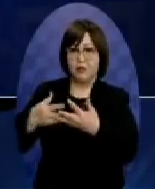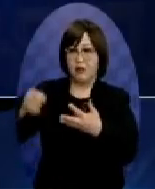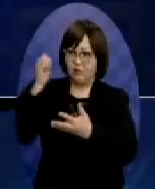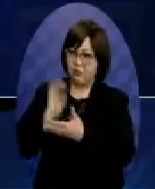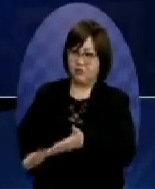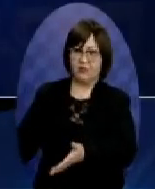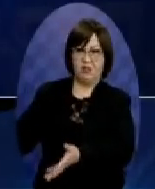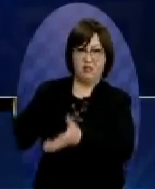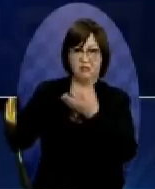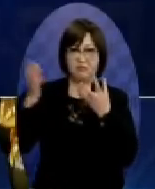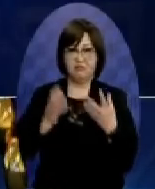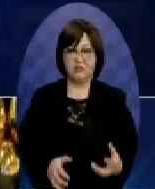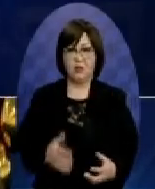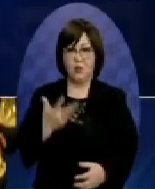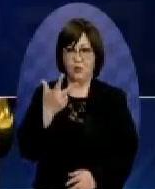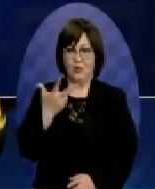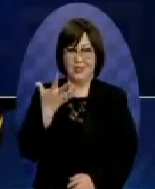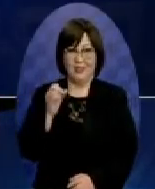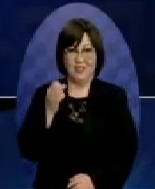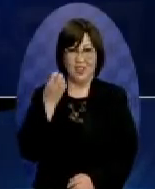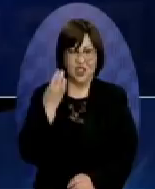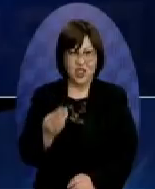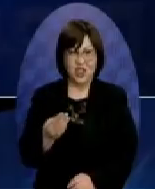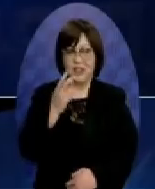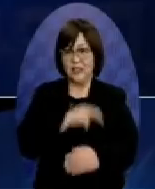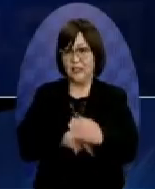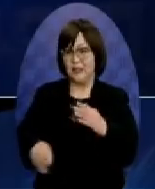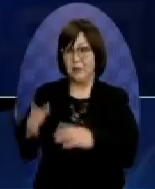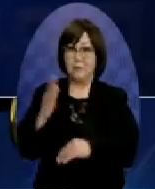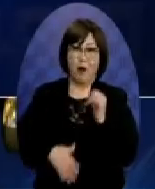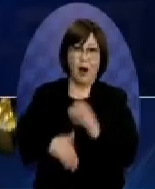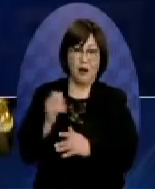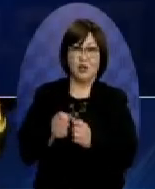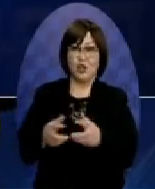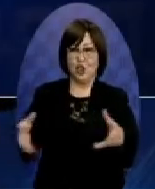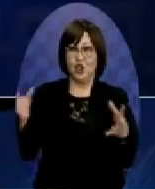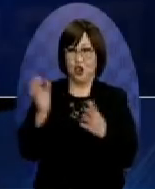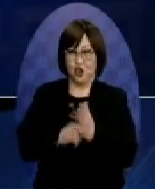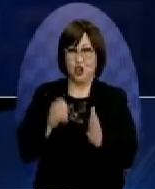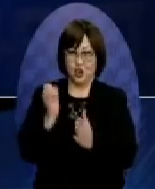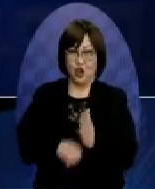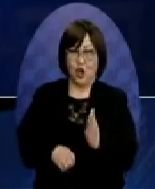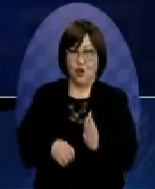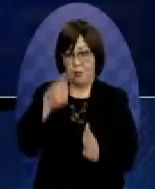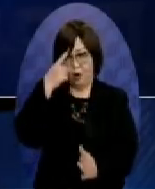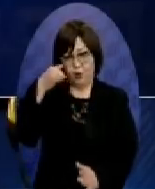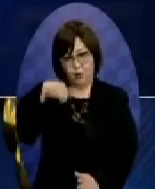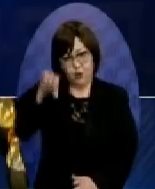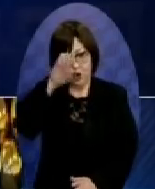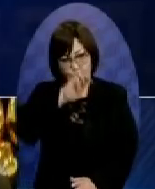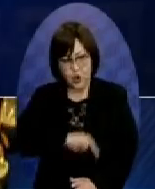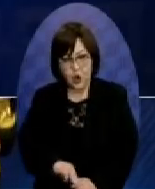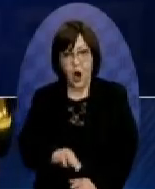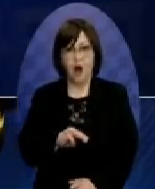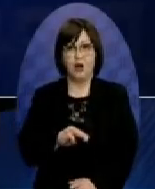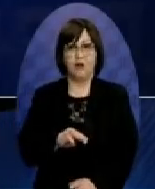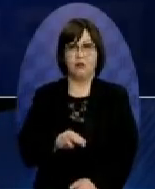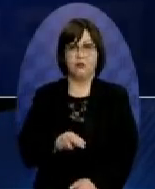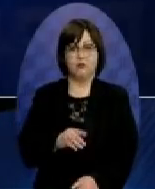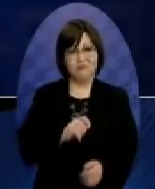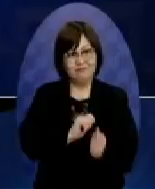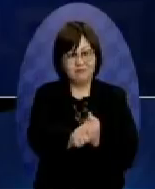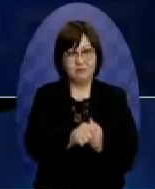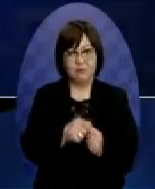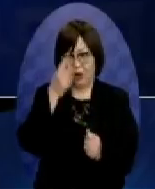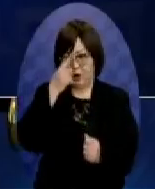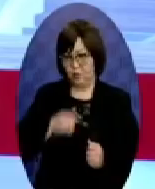зориулдаг. 350 ширхэг цэцэрлэг барих хэмжээний ийм их мөнгийг дотооддын шингээх их хурамч үзэл харин бидэнд алгаа. Сар шинийн баяраар